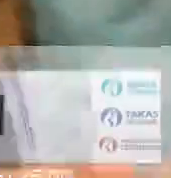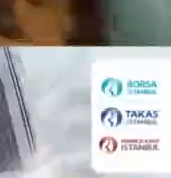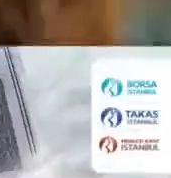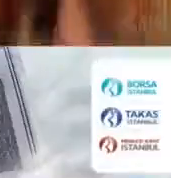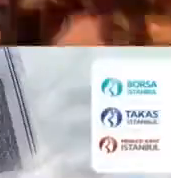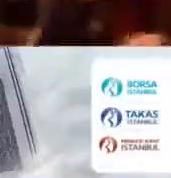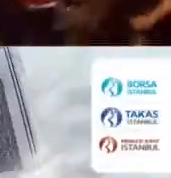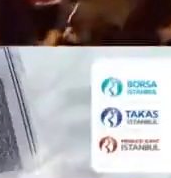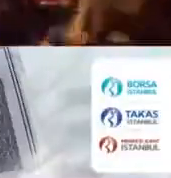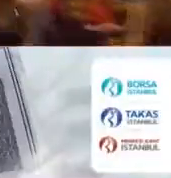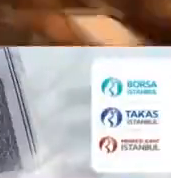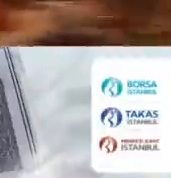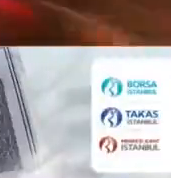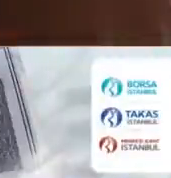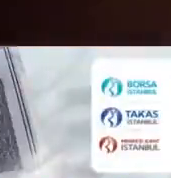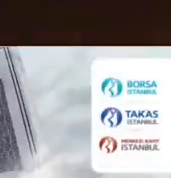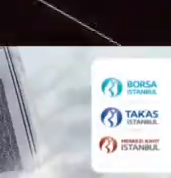yaptı.